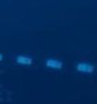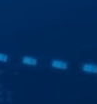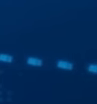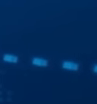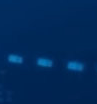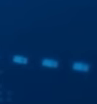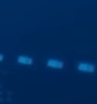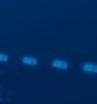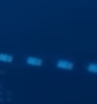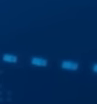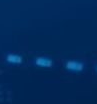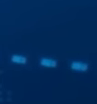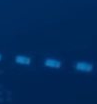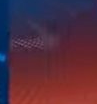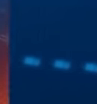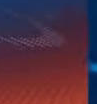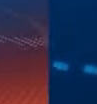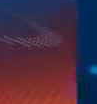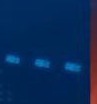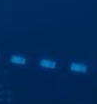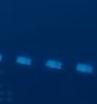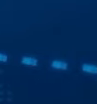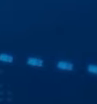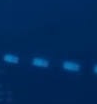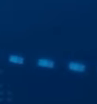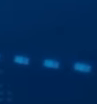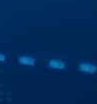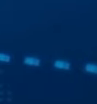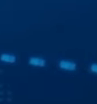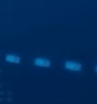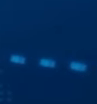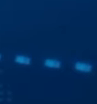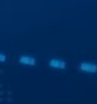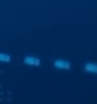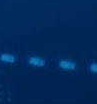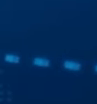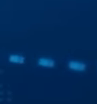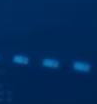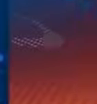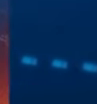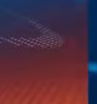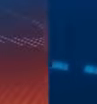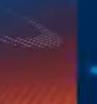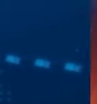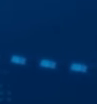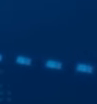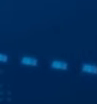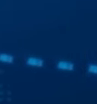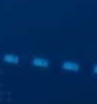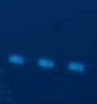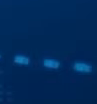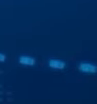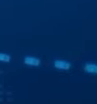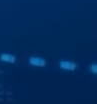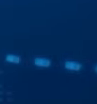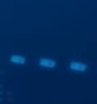Ақш доллары 381 теңге 94 тиын. Евро 426 теңге 28 тиын. Ресей